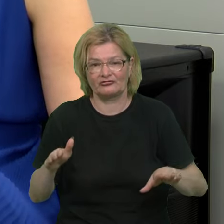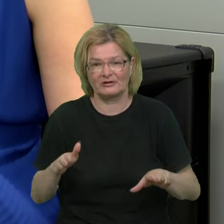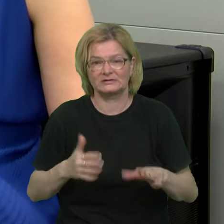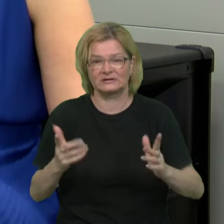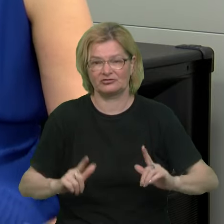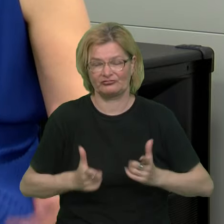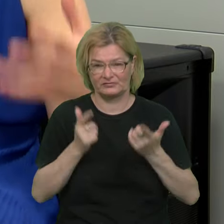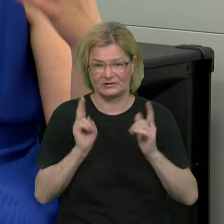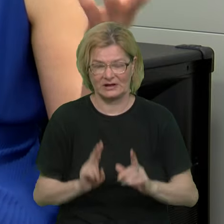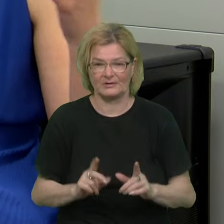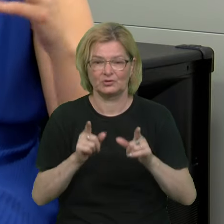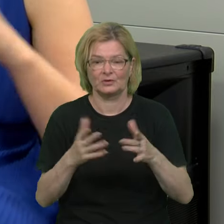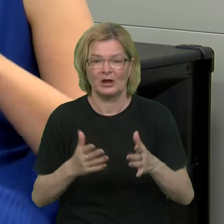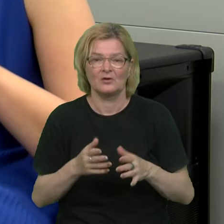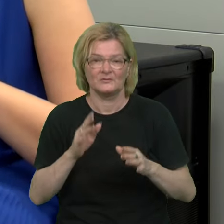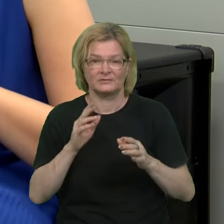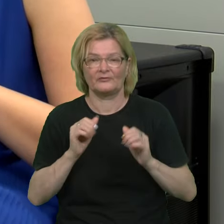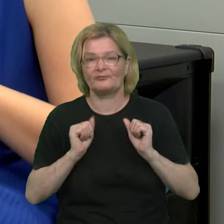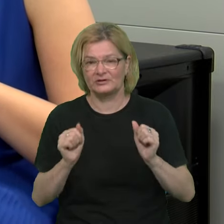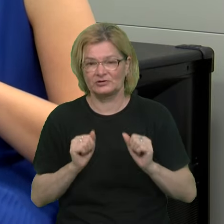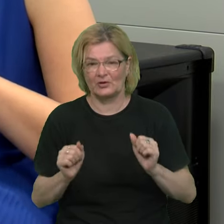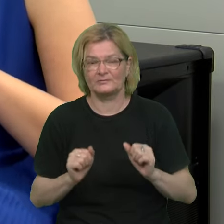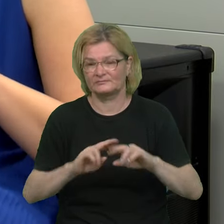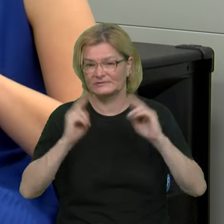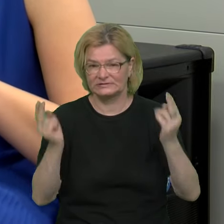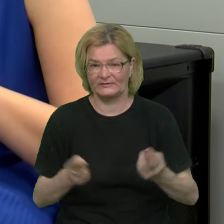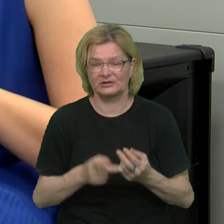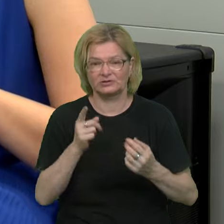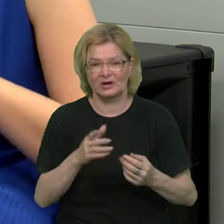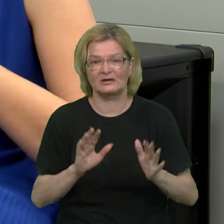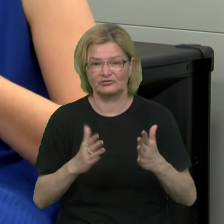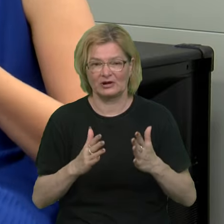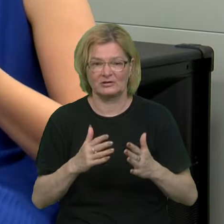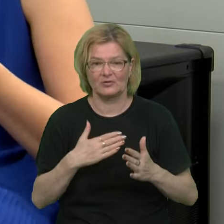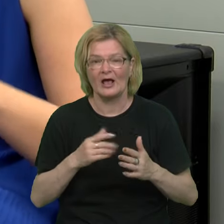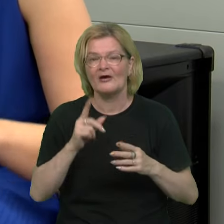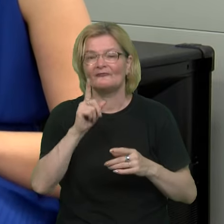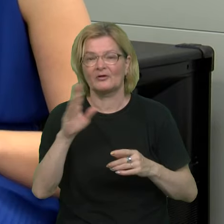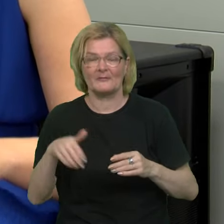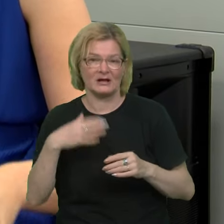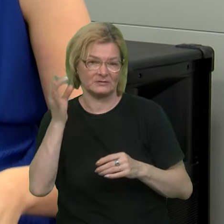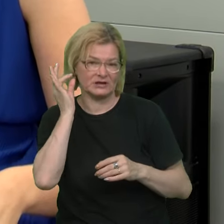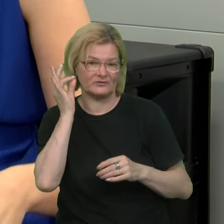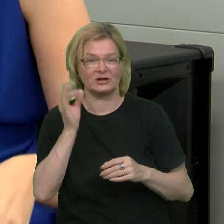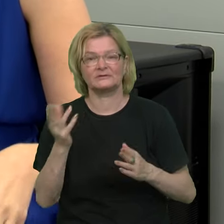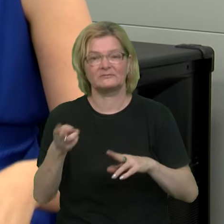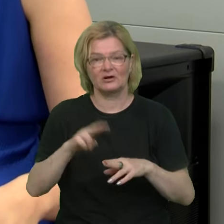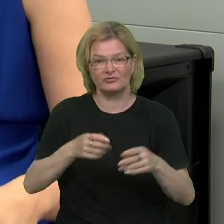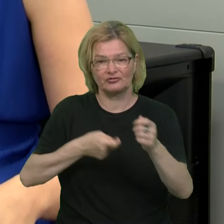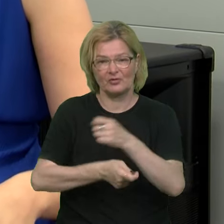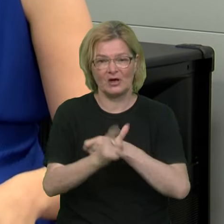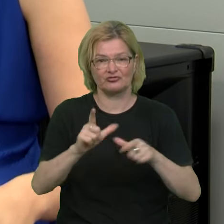nekog savršenstva i gdje živimo zapravo u tom nekom facebookskom, instagramskom svijetu i to je možda nekako moja poruka mladim curama